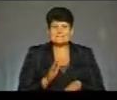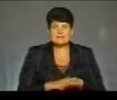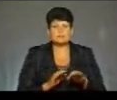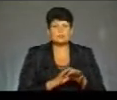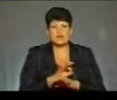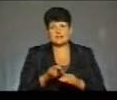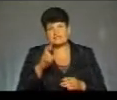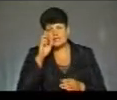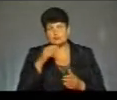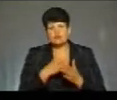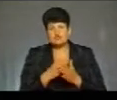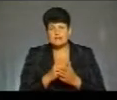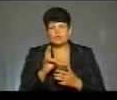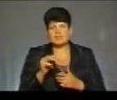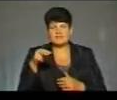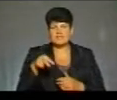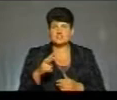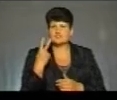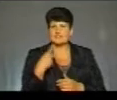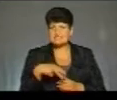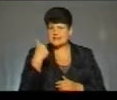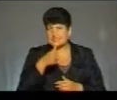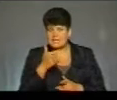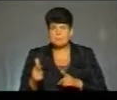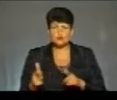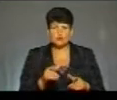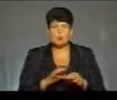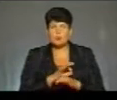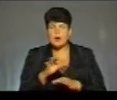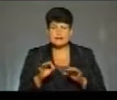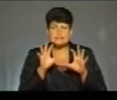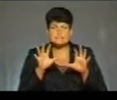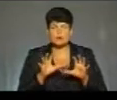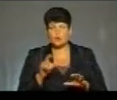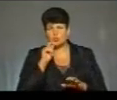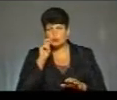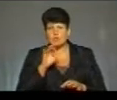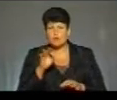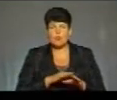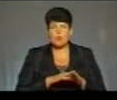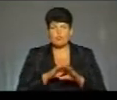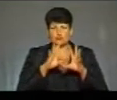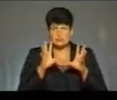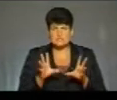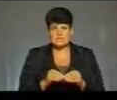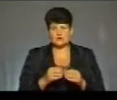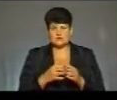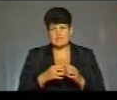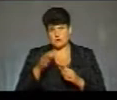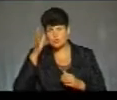проєктом держбюджету на 2020 рік та підготовка проєкту закону України про повну загальну середню